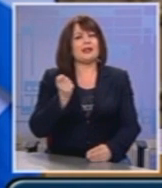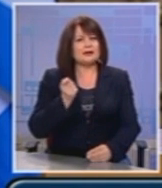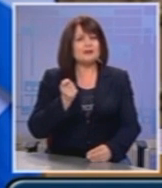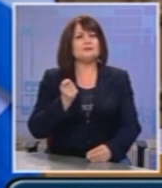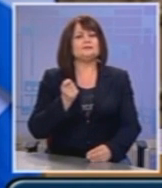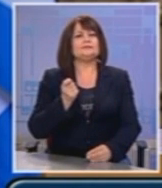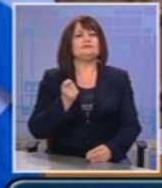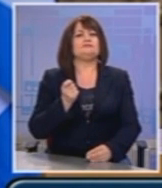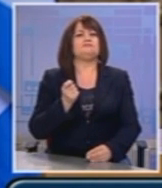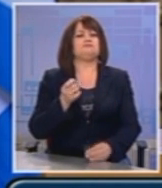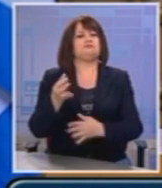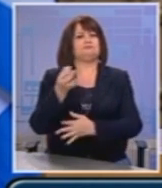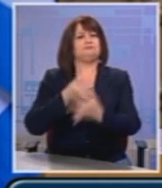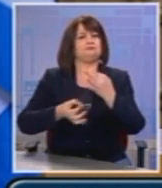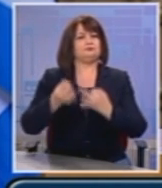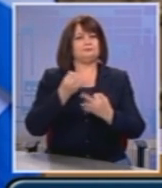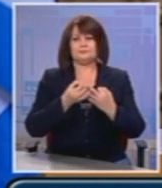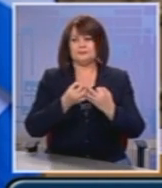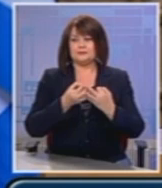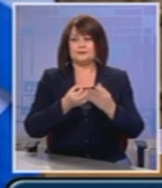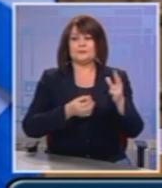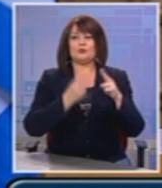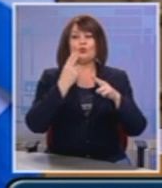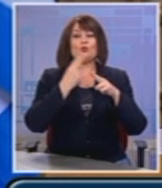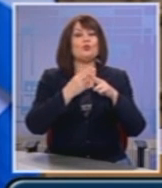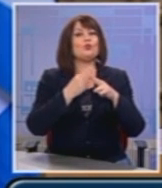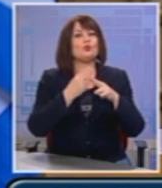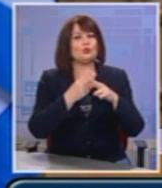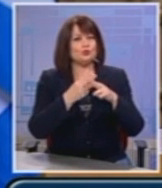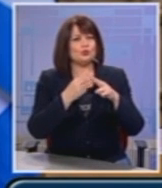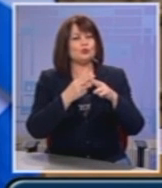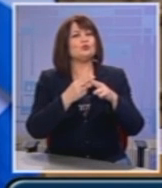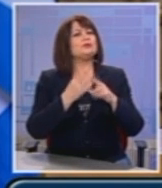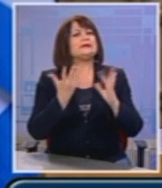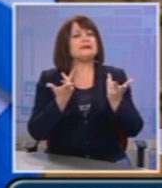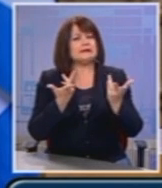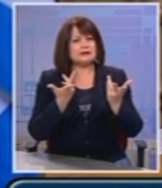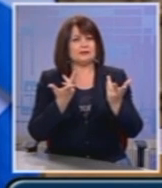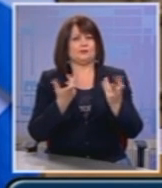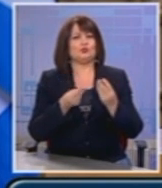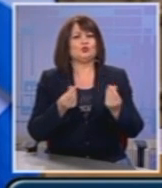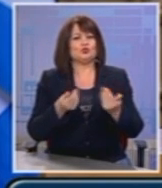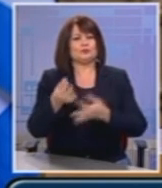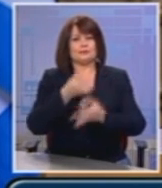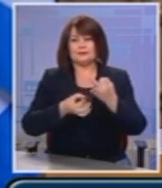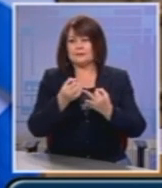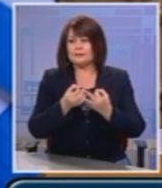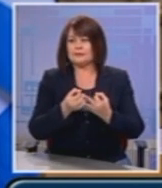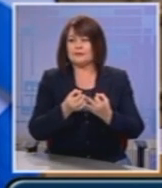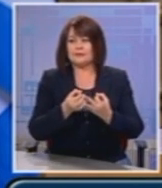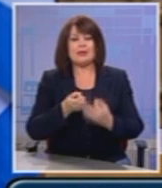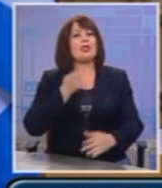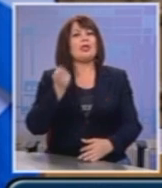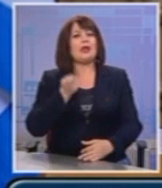έδωσε μίαν πολύ χαρακτηριστική αποτύπωση του πώς το